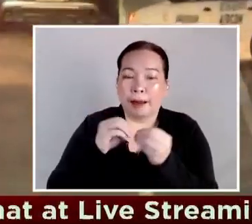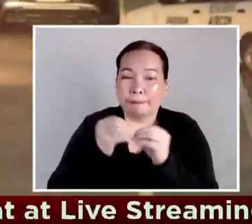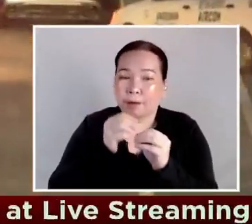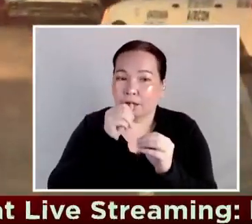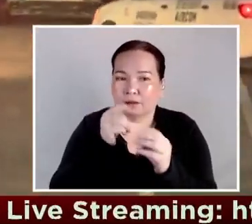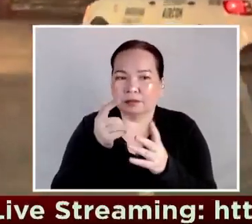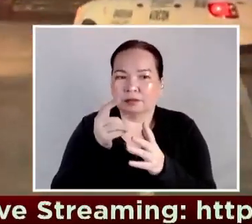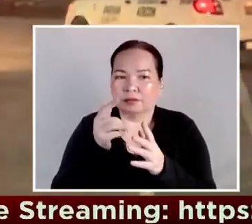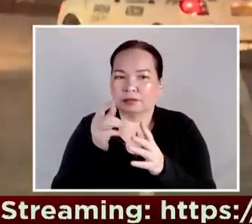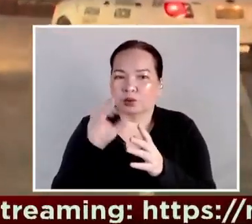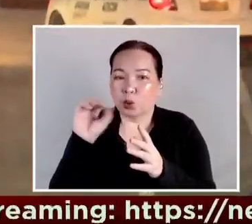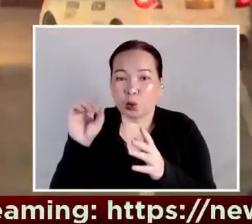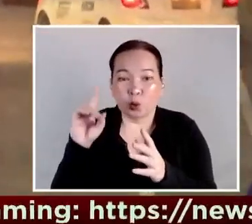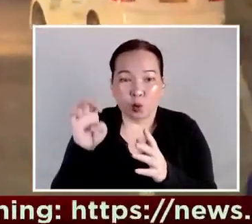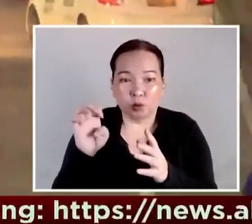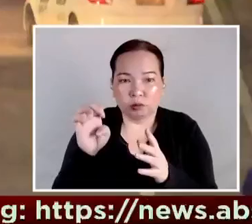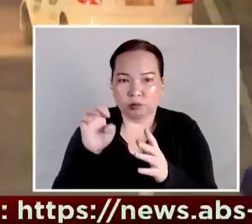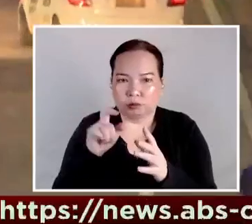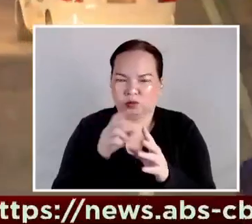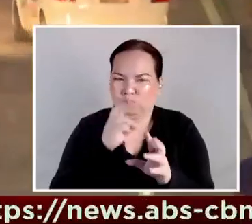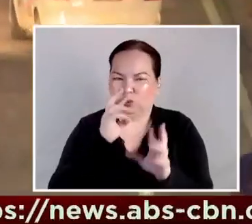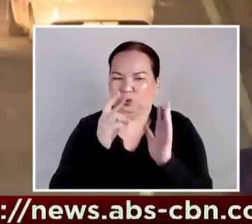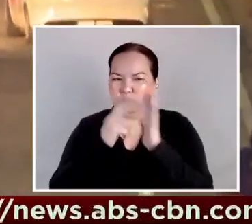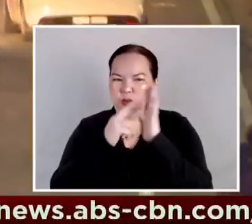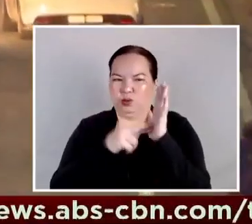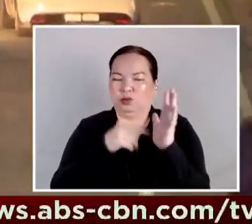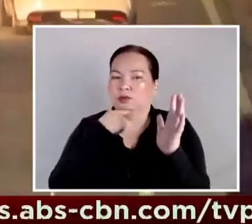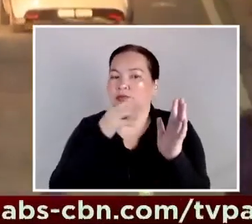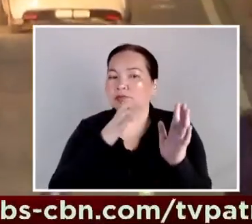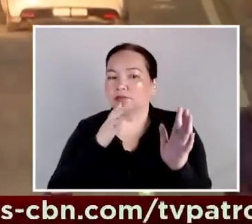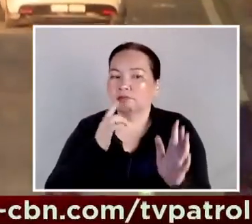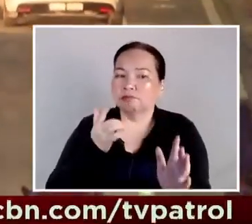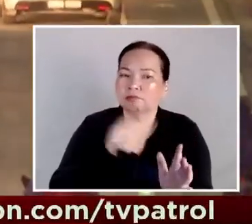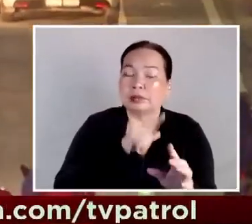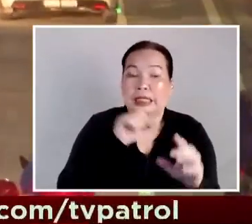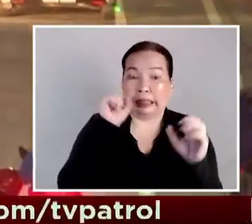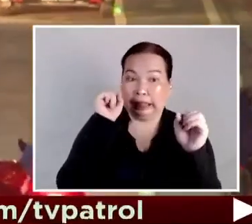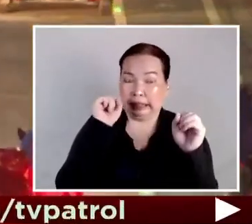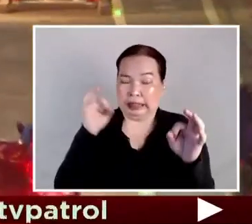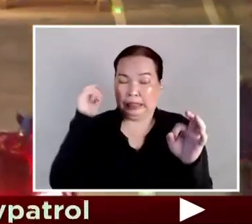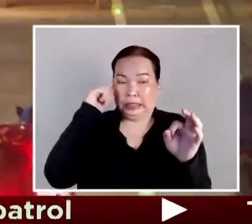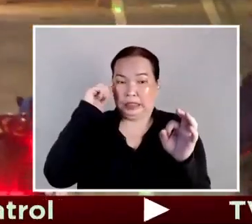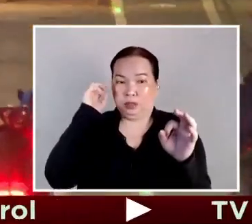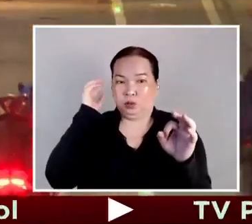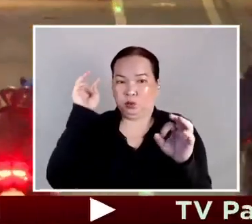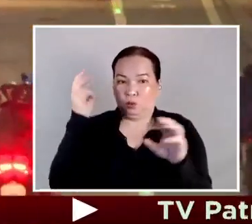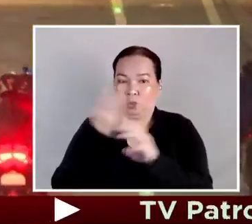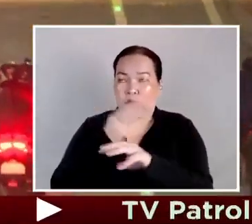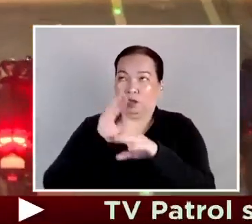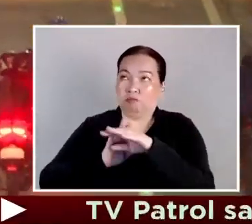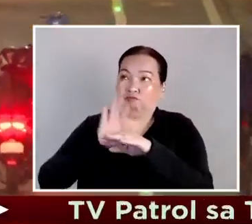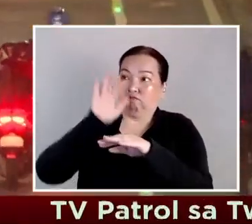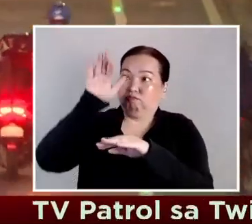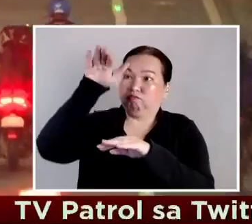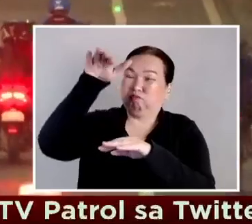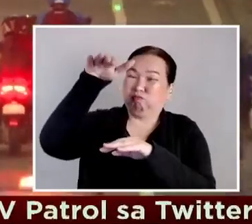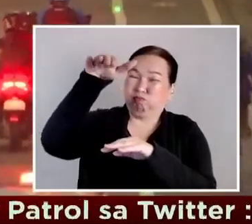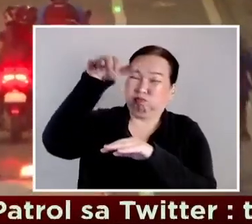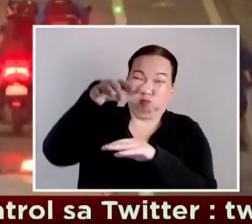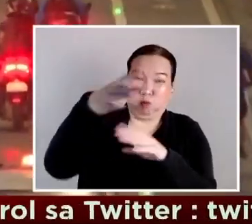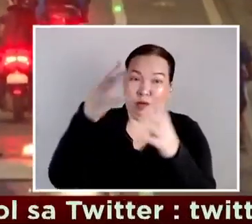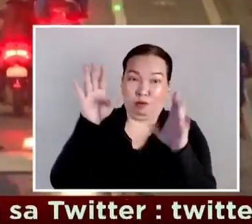MMDA, lalo na pag sinara ng tuluyan, yung flyover, paano nila aayusin? Eh ngayon pa lang, ganyan